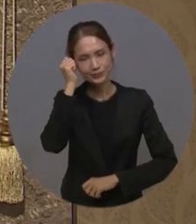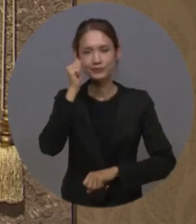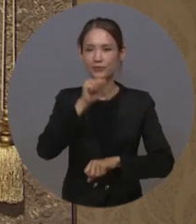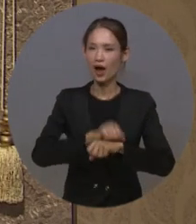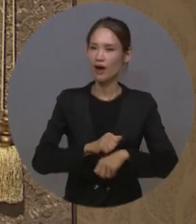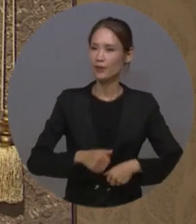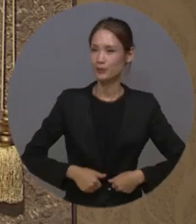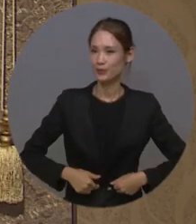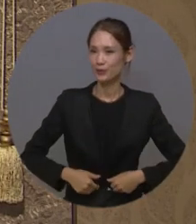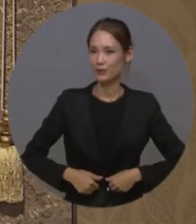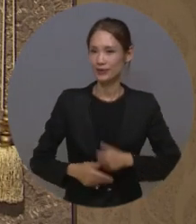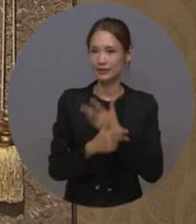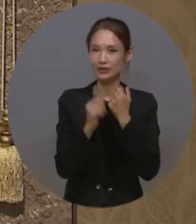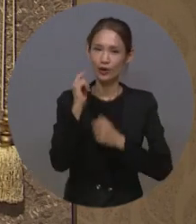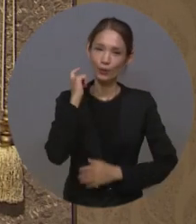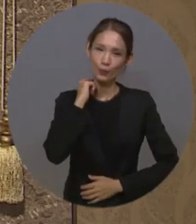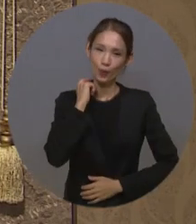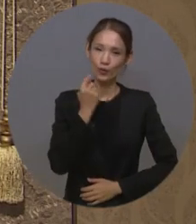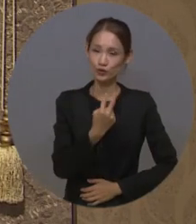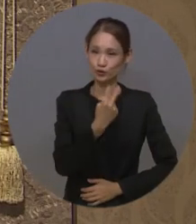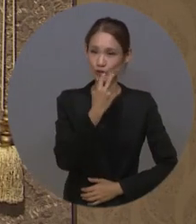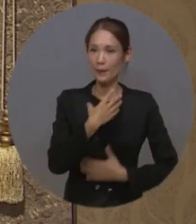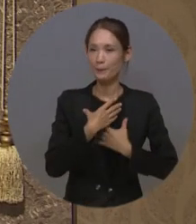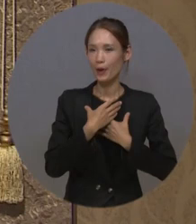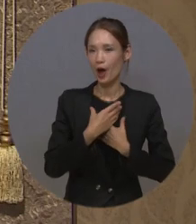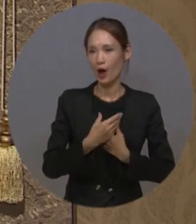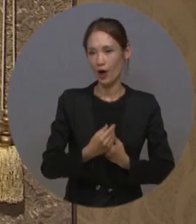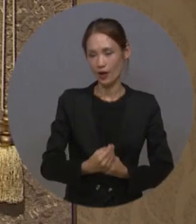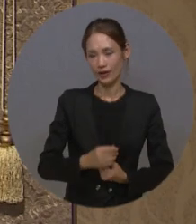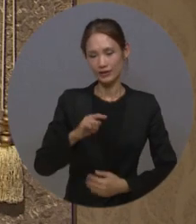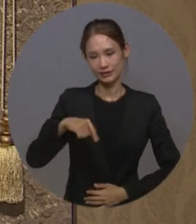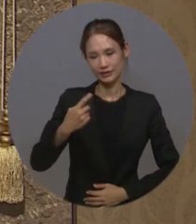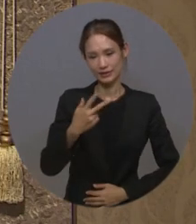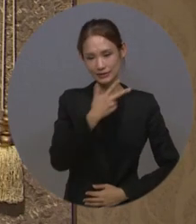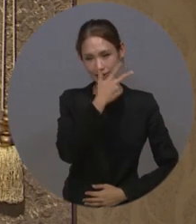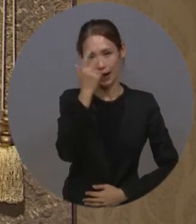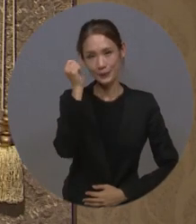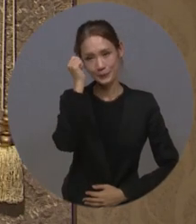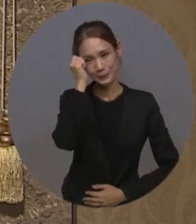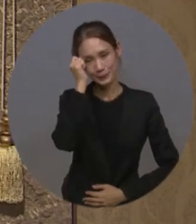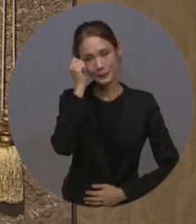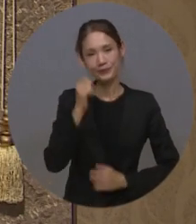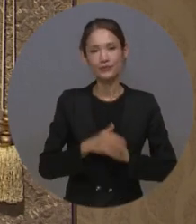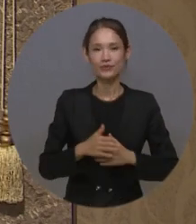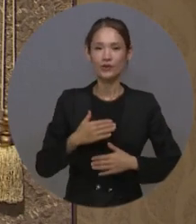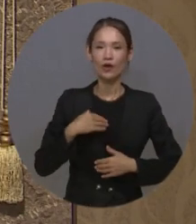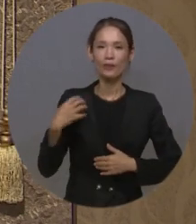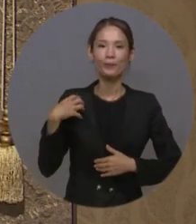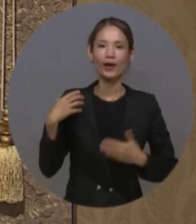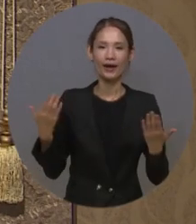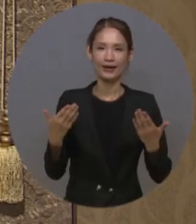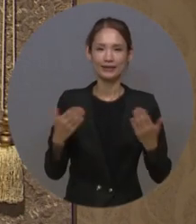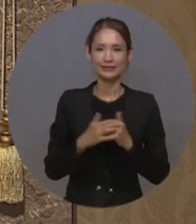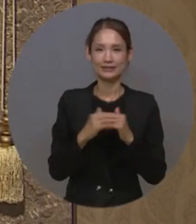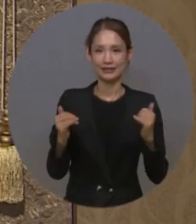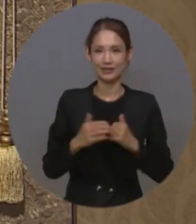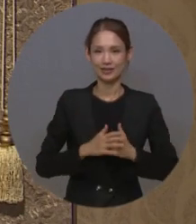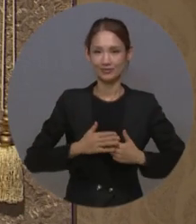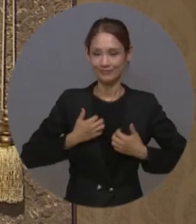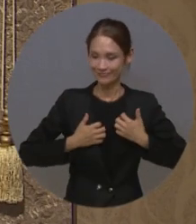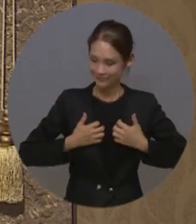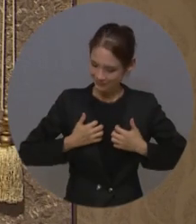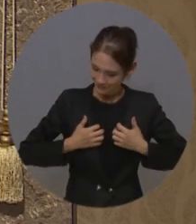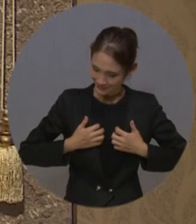자라면 목과 숨이 편안해야 잘 잘 수 있습니다. 저는 그런 일을 하는 사람입니다.